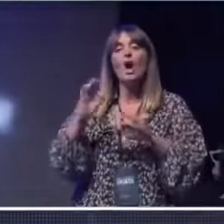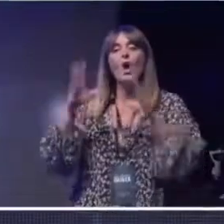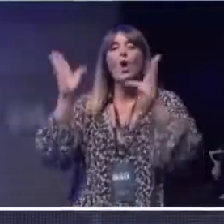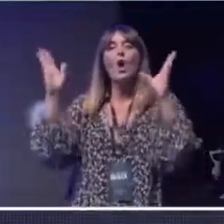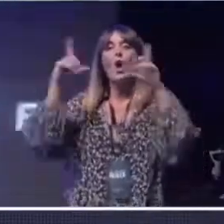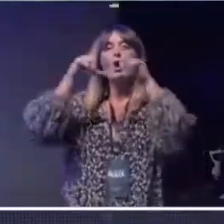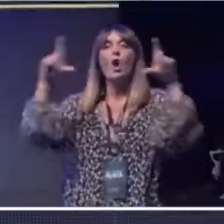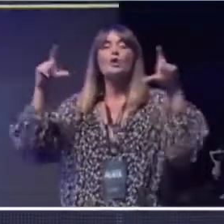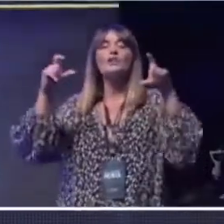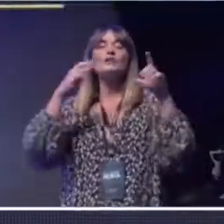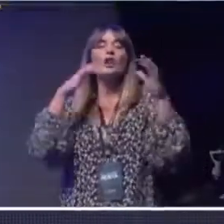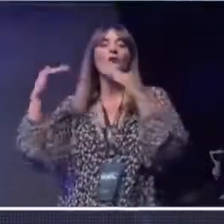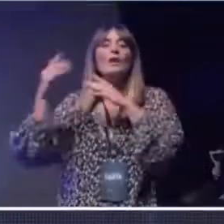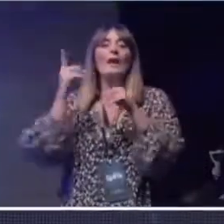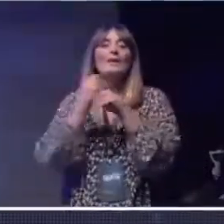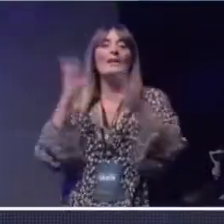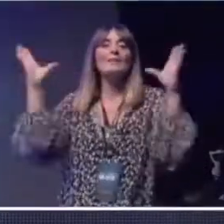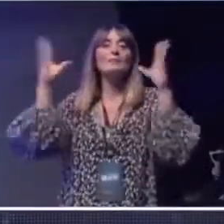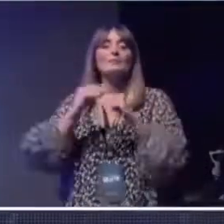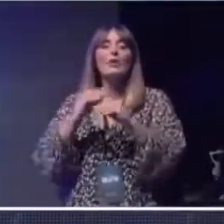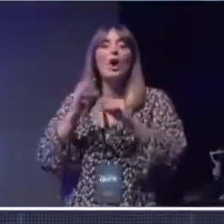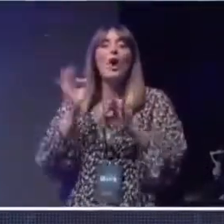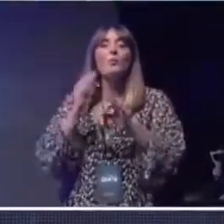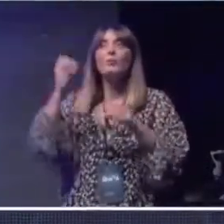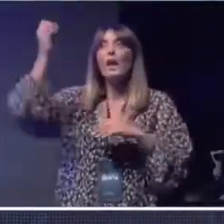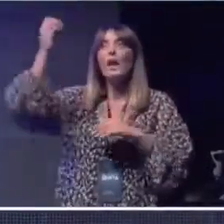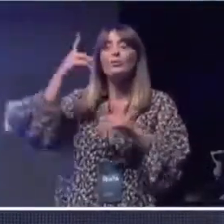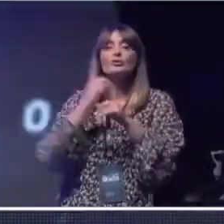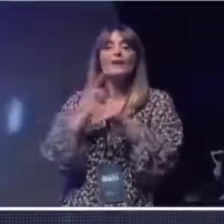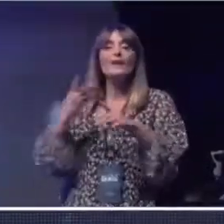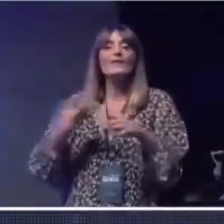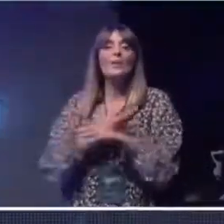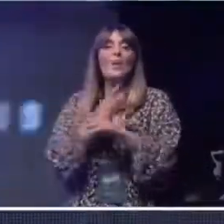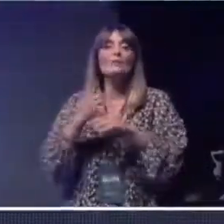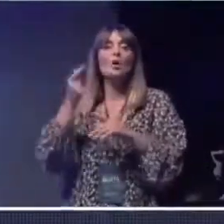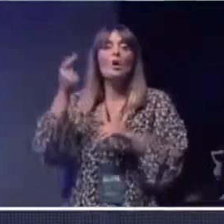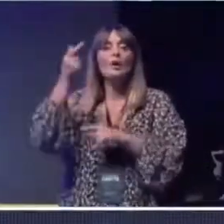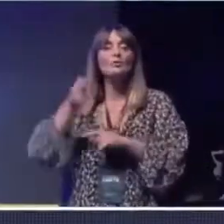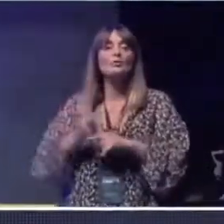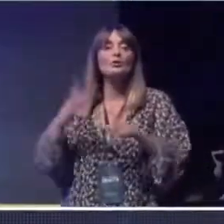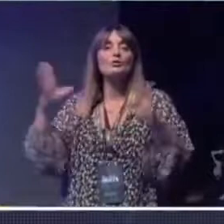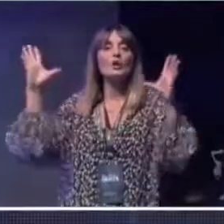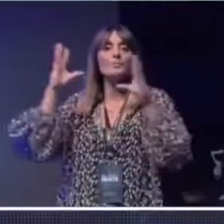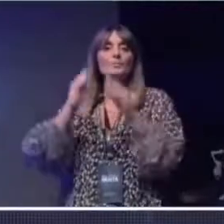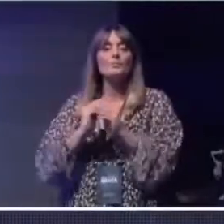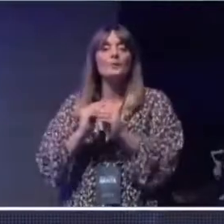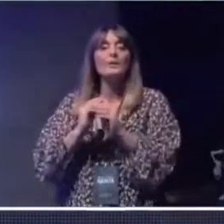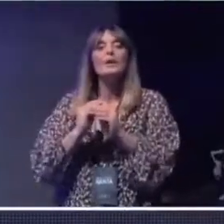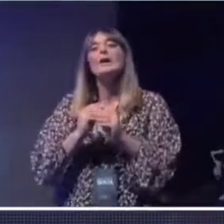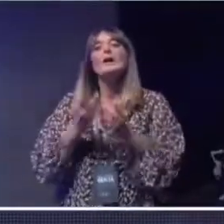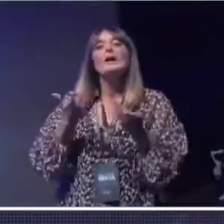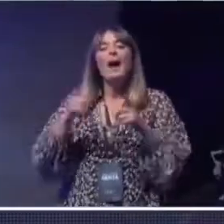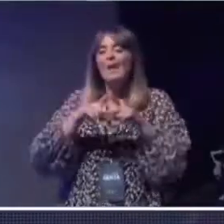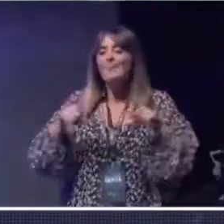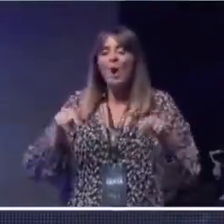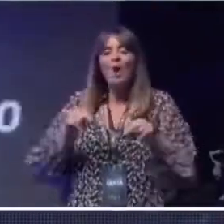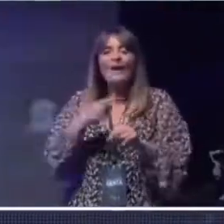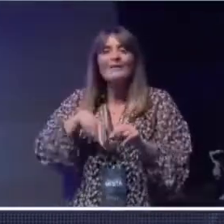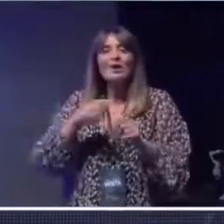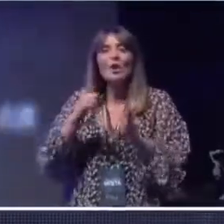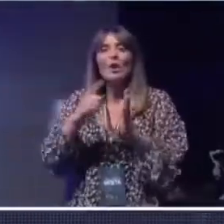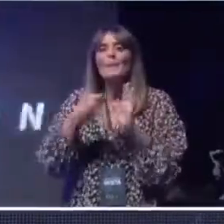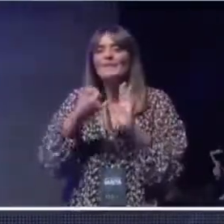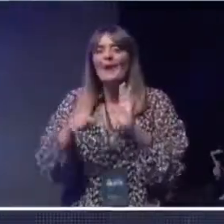la luce. Ecco, noi riteniamo questi interventi insufficienti, perché le bollette a fine mese per pagarle servono